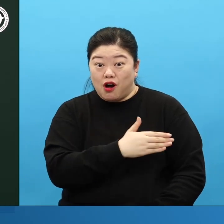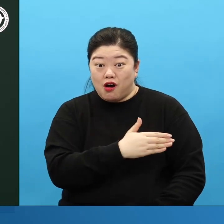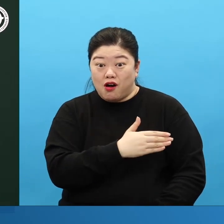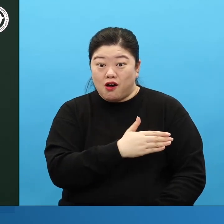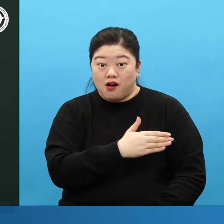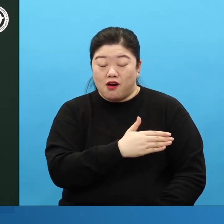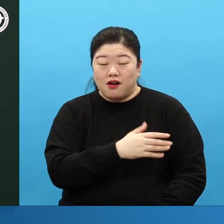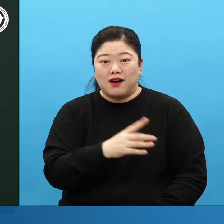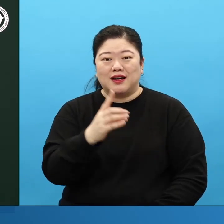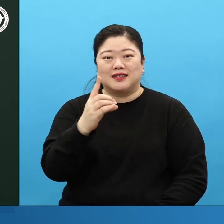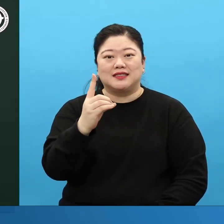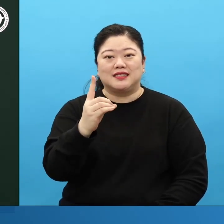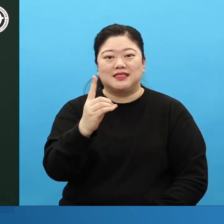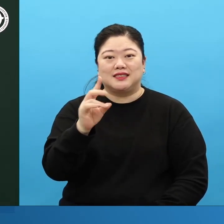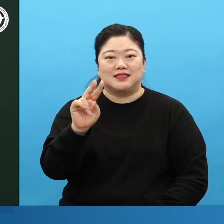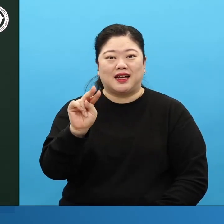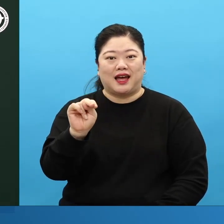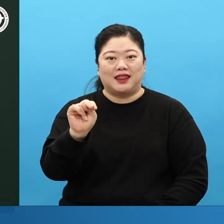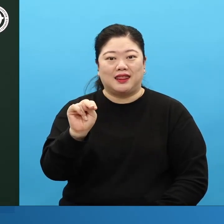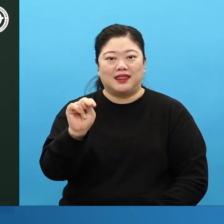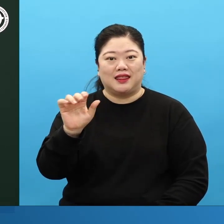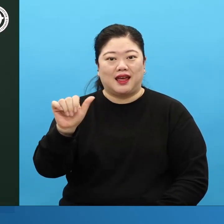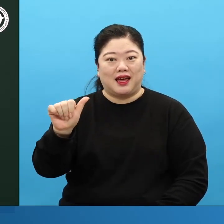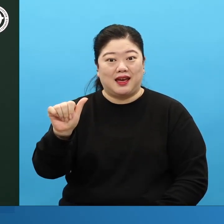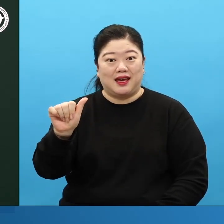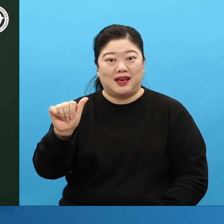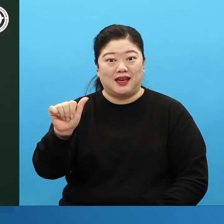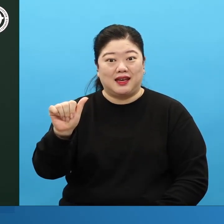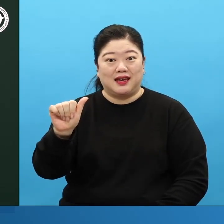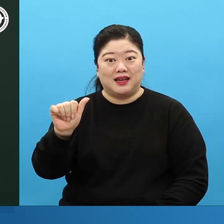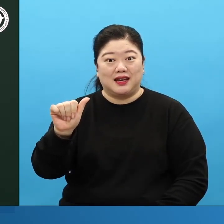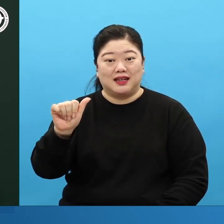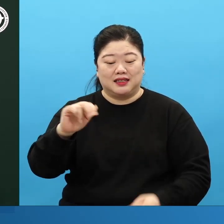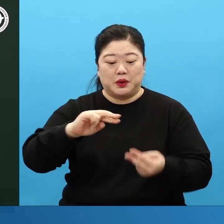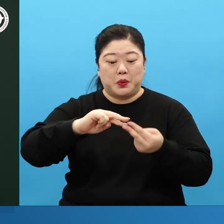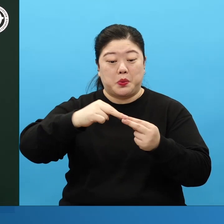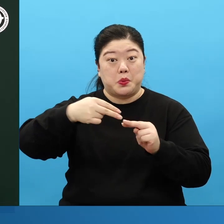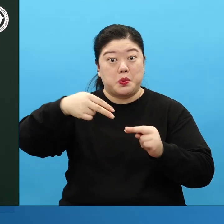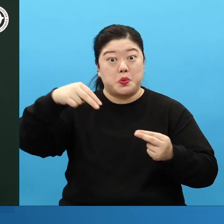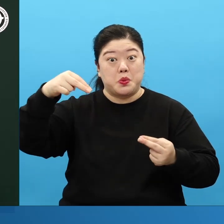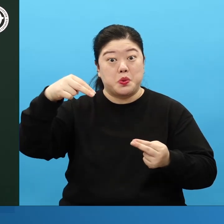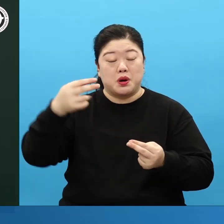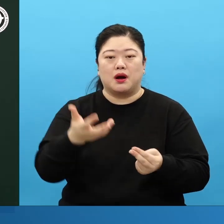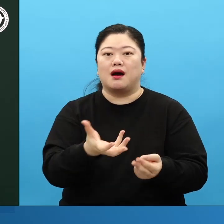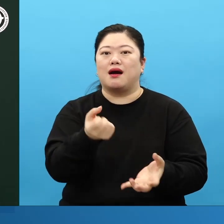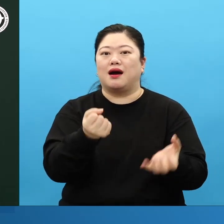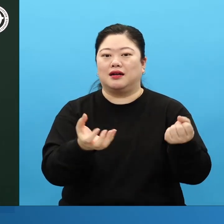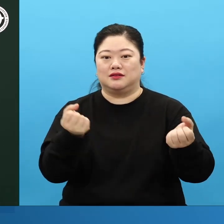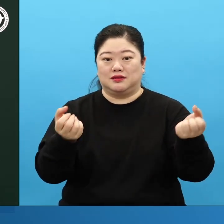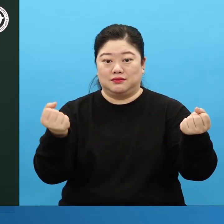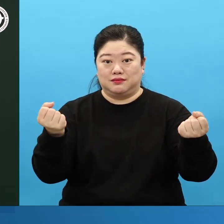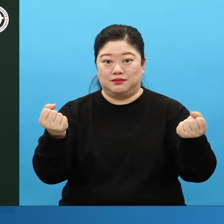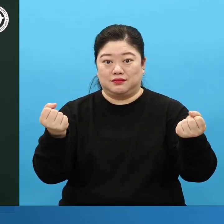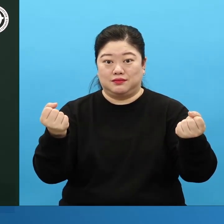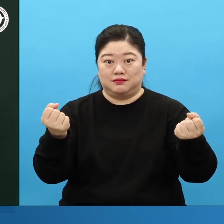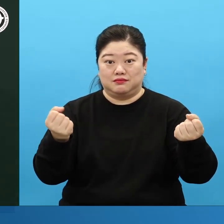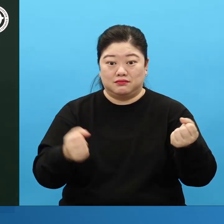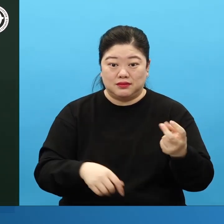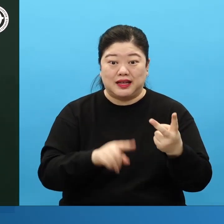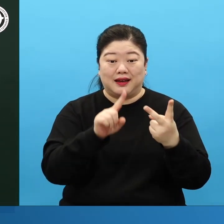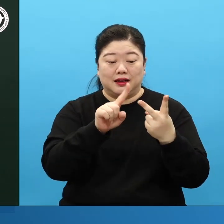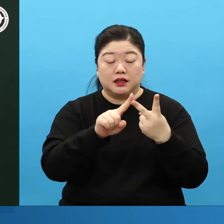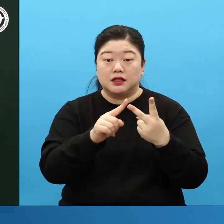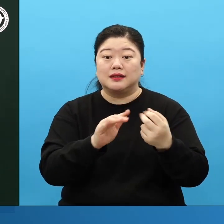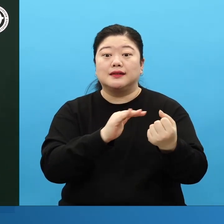DNA라고 하죠. Eso se llama el ADN. 어떤 거는요. 진짜 능력은 위에서 내려옵니다. Y a veces el verdadero